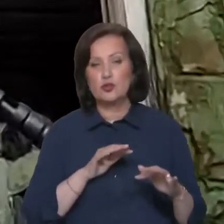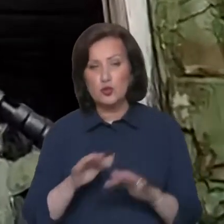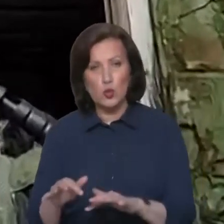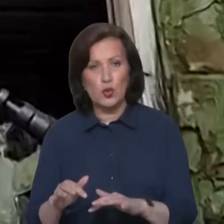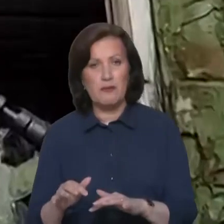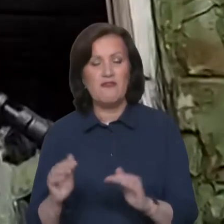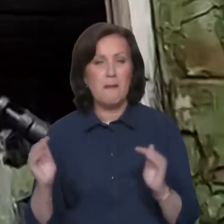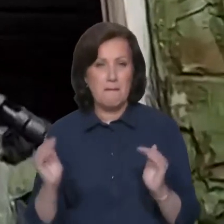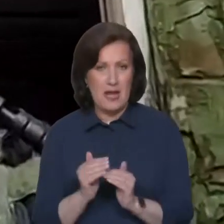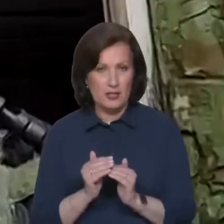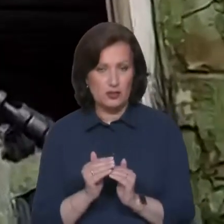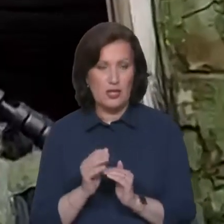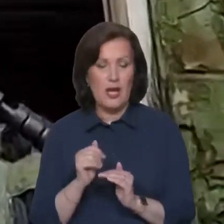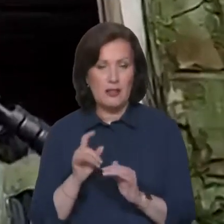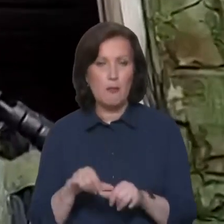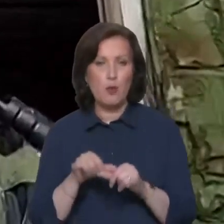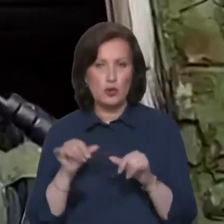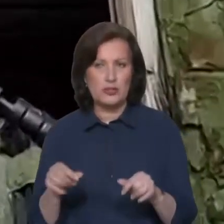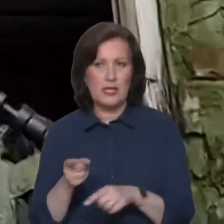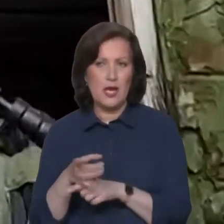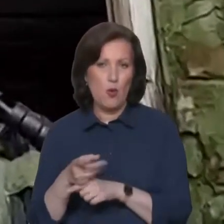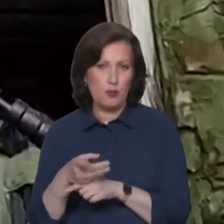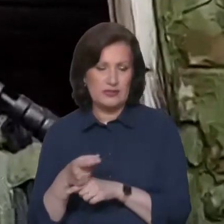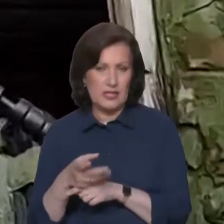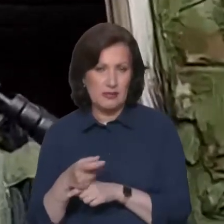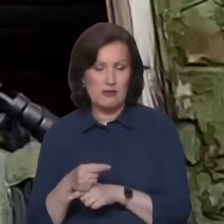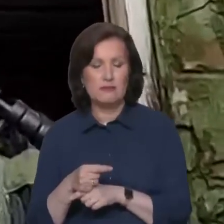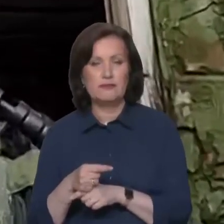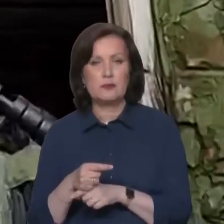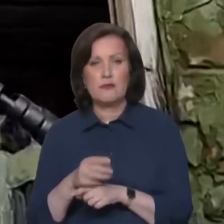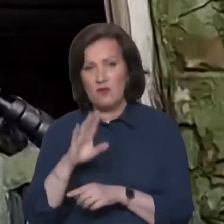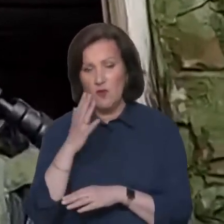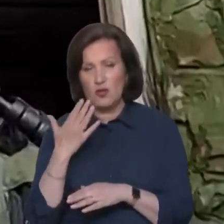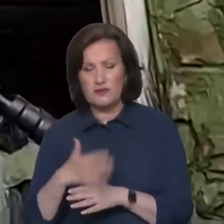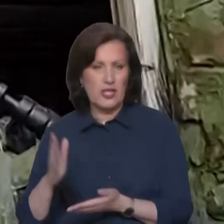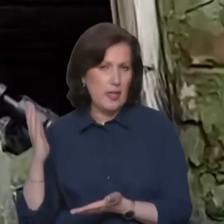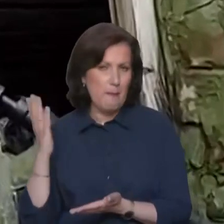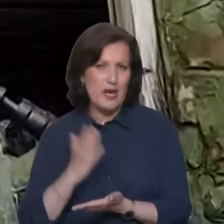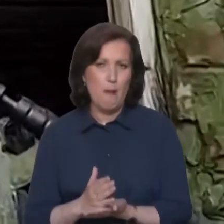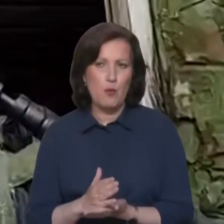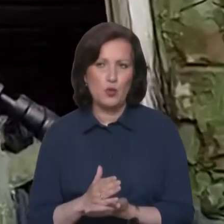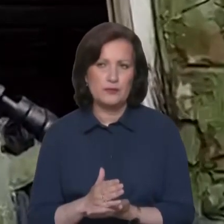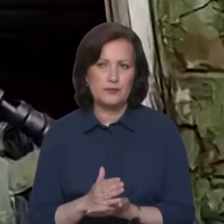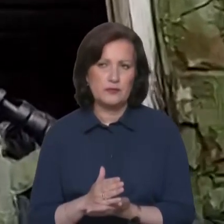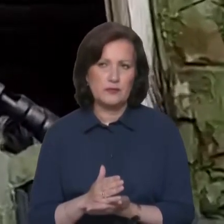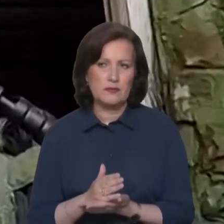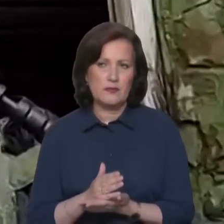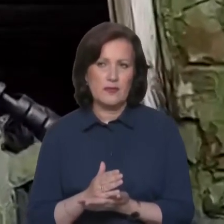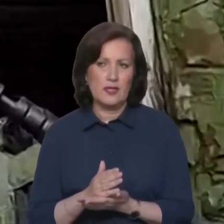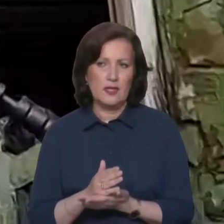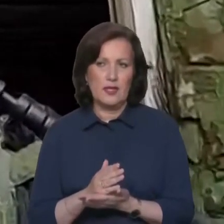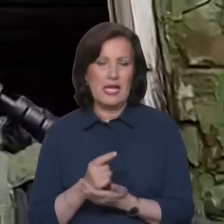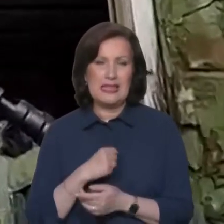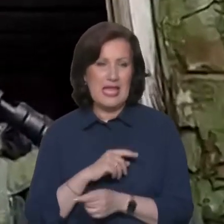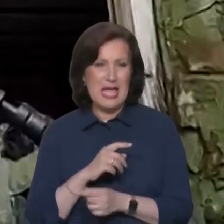набагато менше стало, але посилились артилерійські обстріли. Тобто ворог вже напряму не сильно хоче до